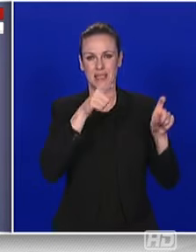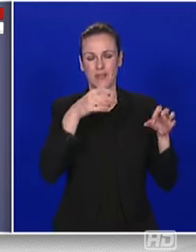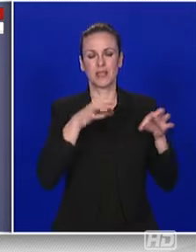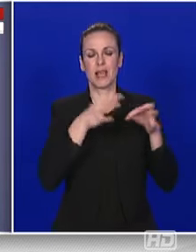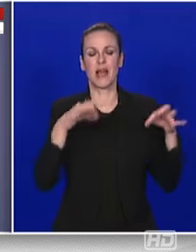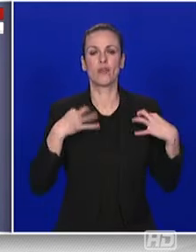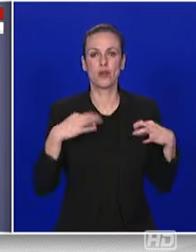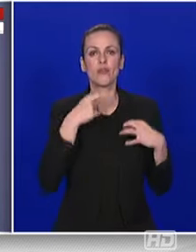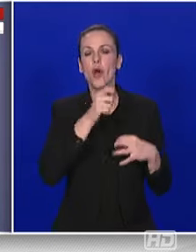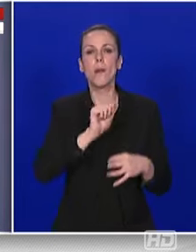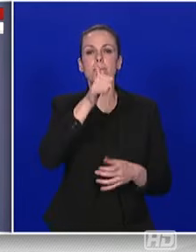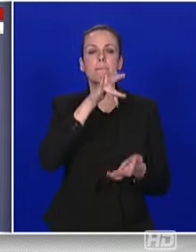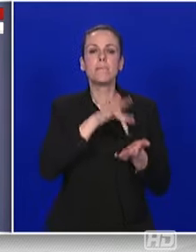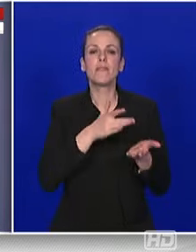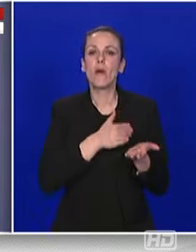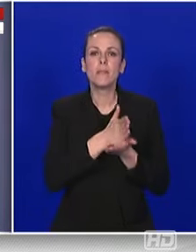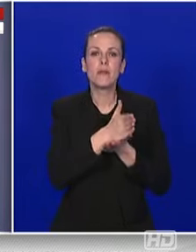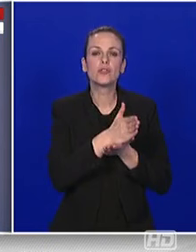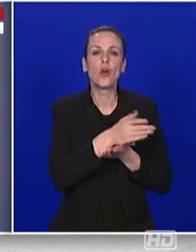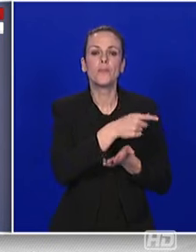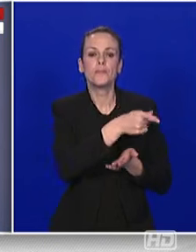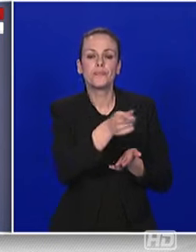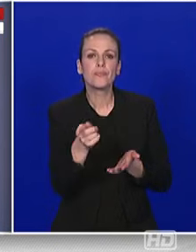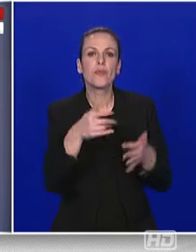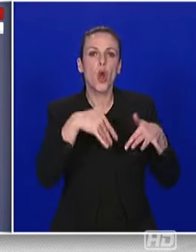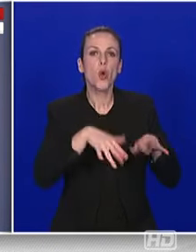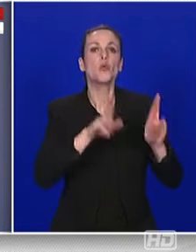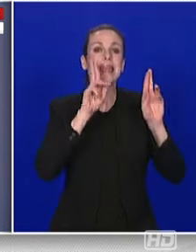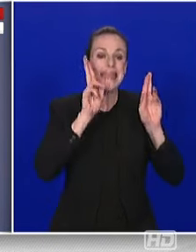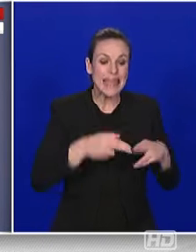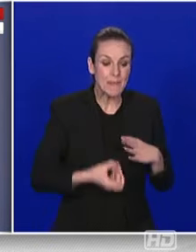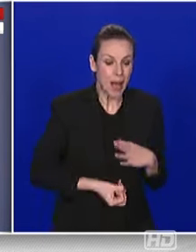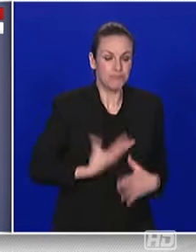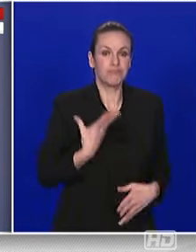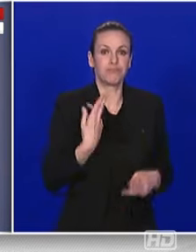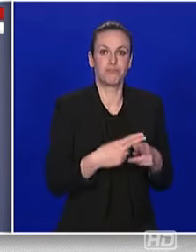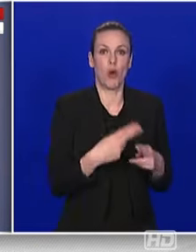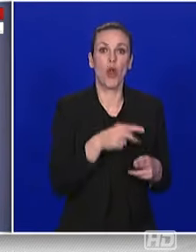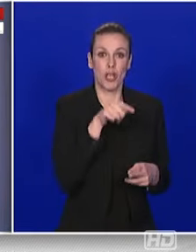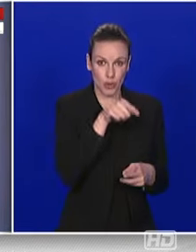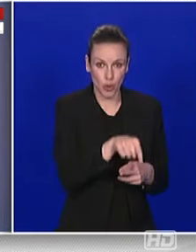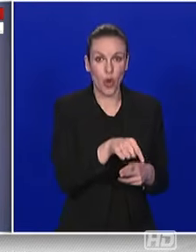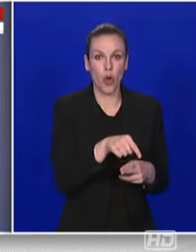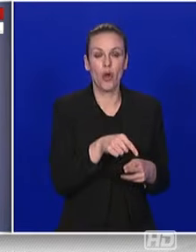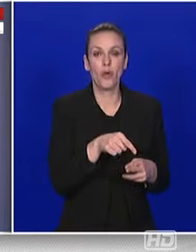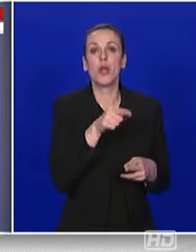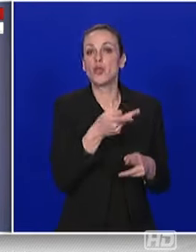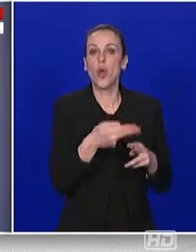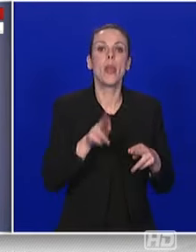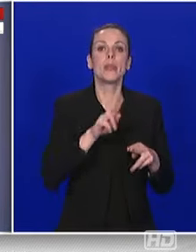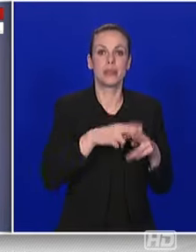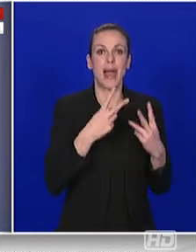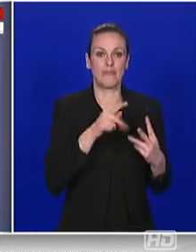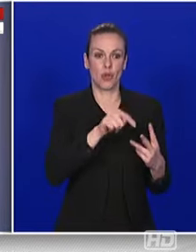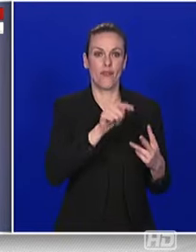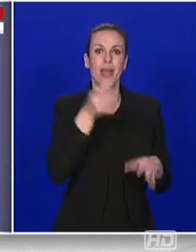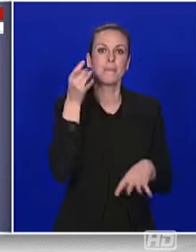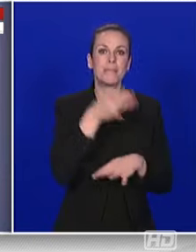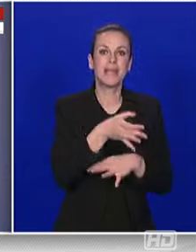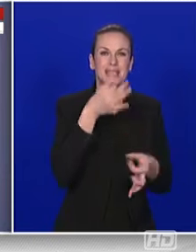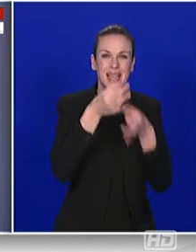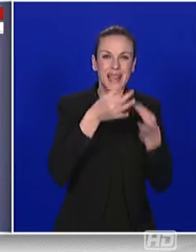svega usmjereno na slučajeve koji su simptomatski i mislim da je to najveća vrijednost ovih brzih